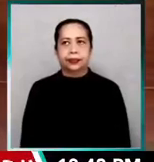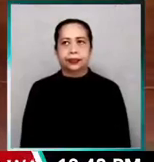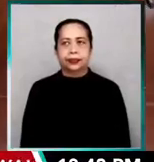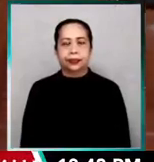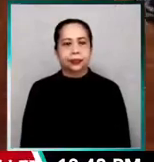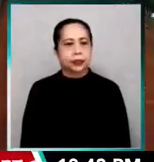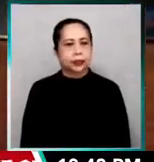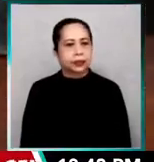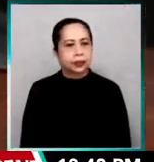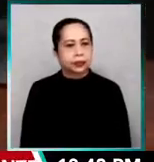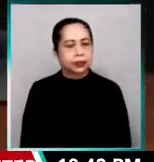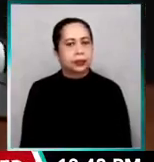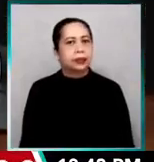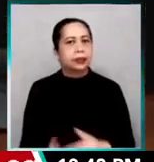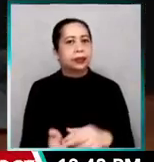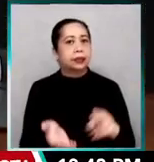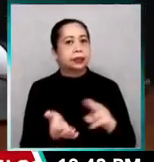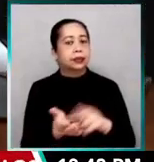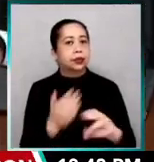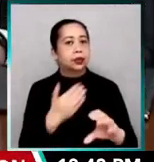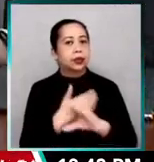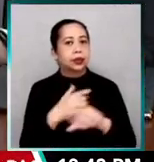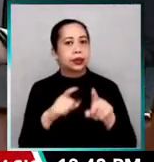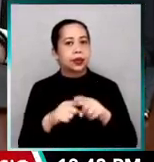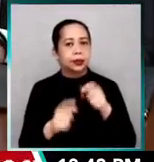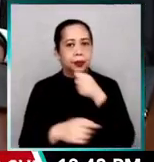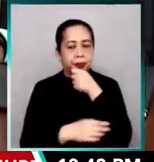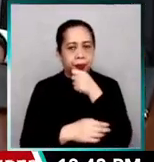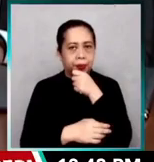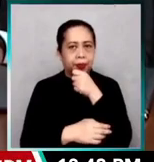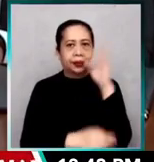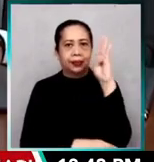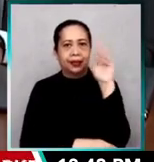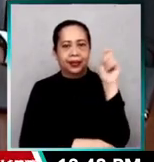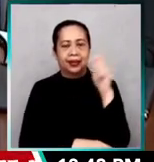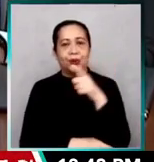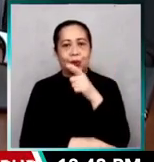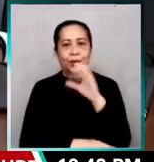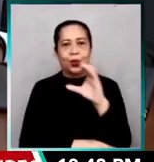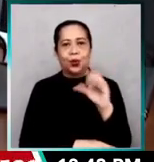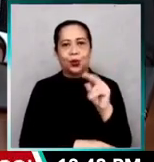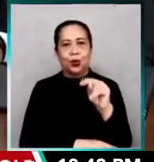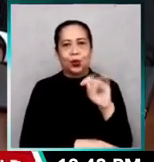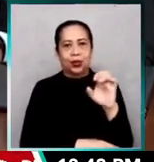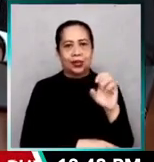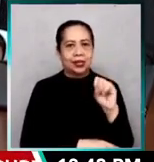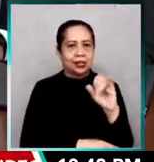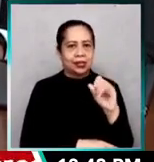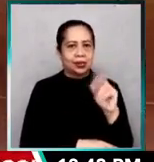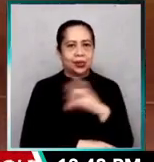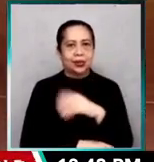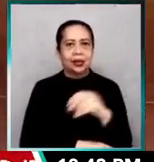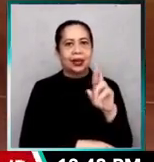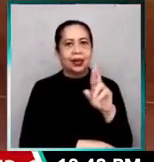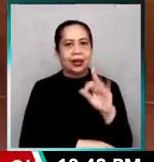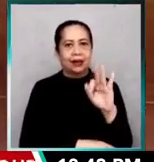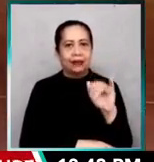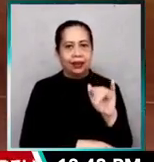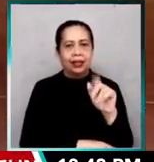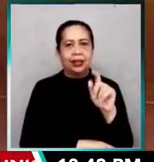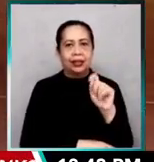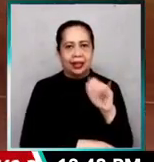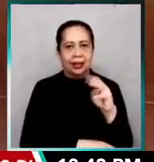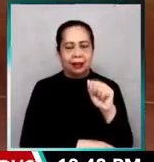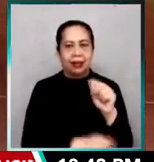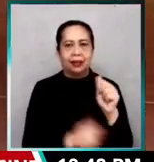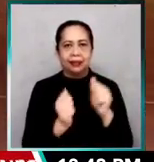Muling pumirma ng kontrata bilang anchors ng Balitang Hali sina Connie Sison at Raffy Tima. Kasama sa contract signing sina First Vice